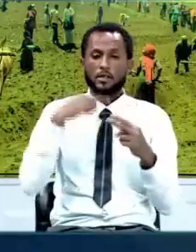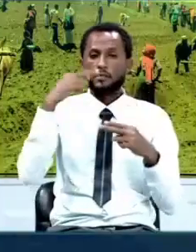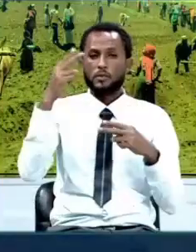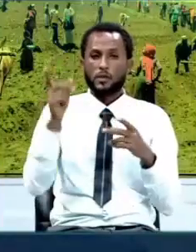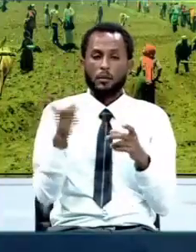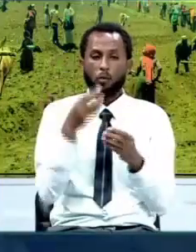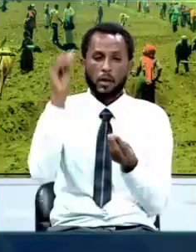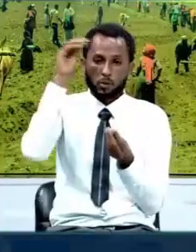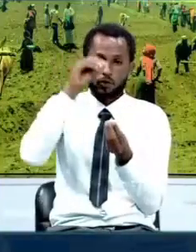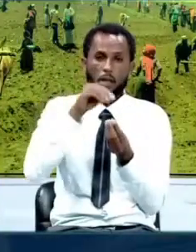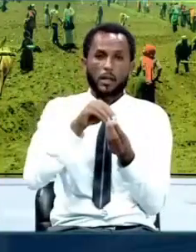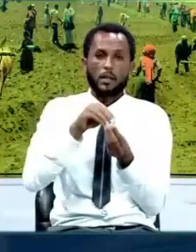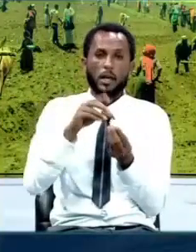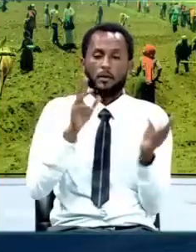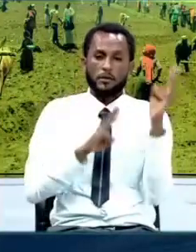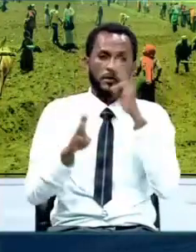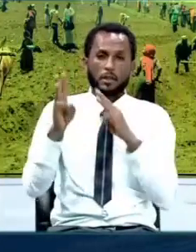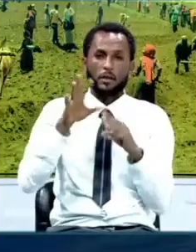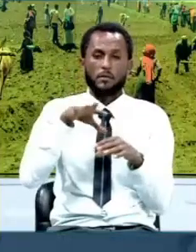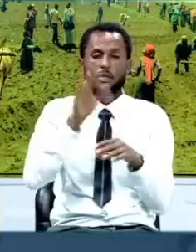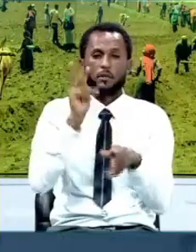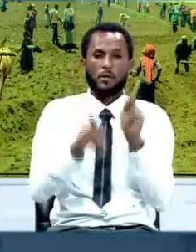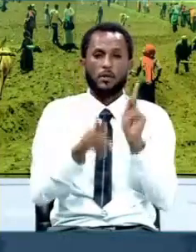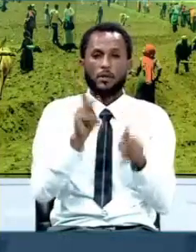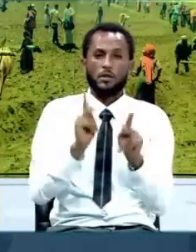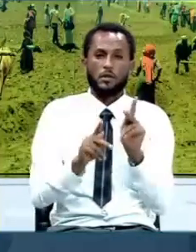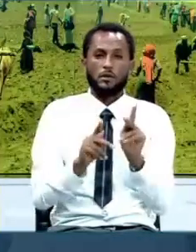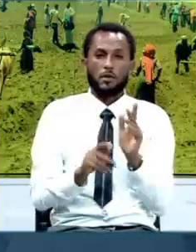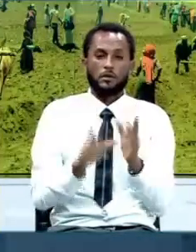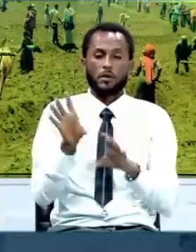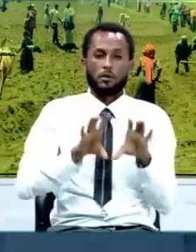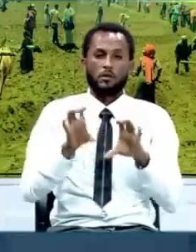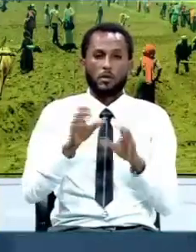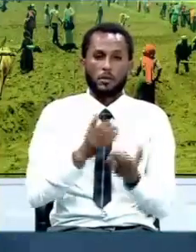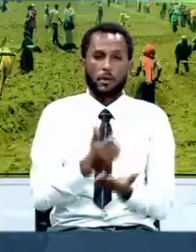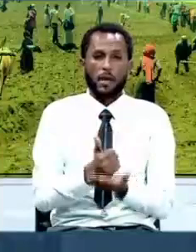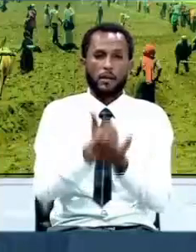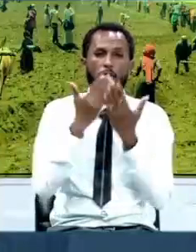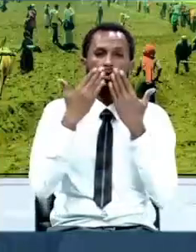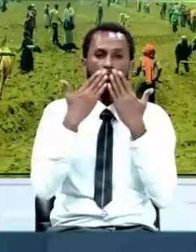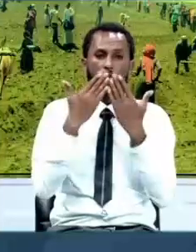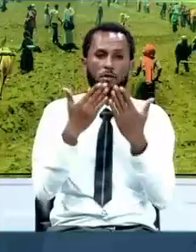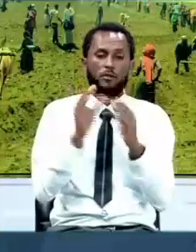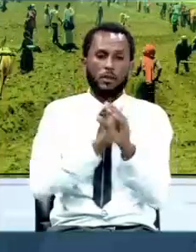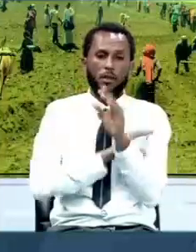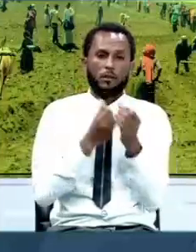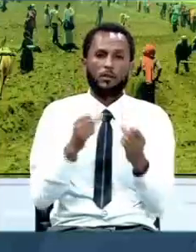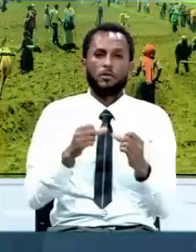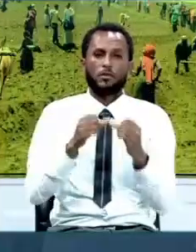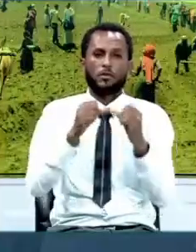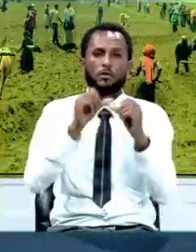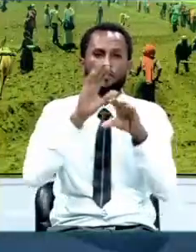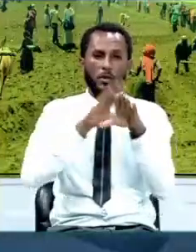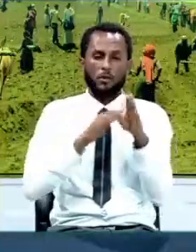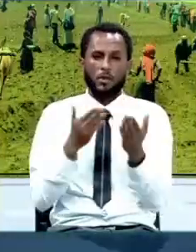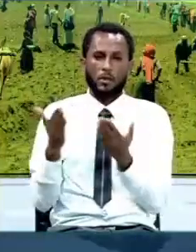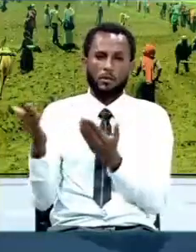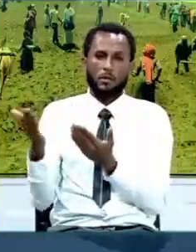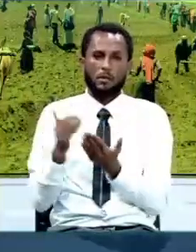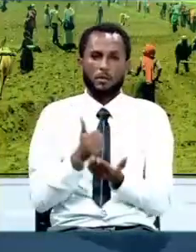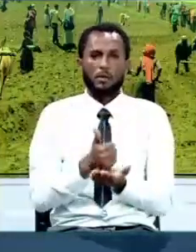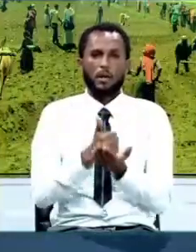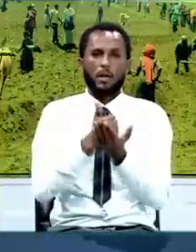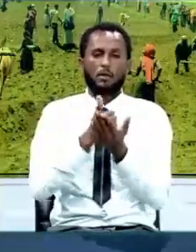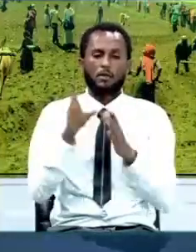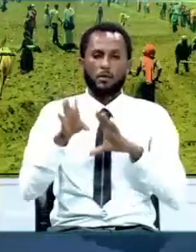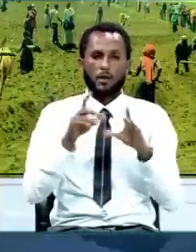ምዃን ብተወሳኺ ኣብ ፀገም ንዝርከብ ህዝቦም ዝገብርዎ ዘለዎ ሓገዝ ኣመስጊኖም ተጠናኺሩ ክቕፅል ድማ ተላብዮም። እዞም ሓገዝ